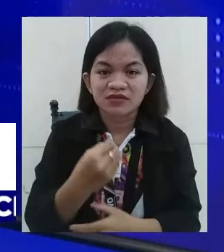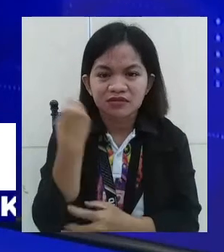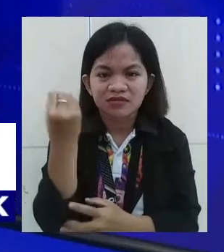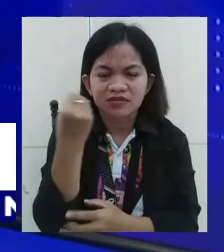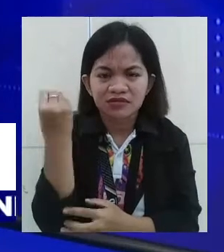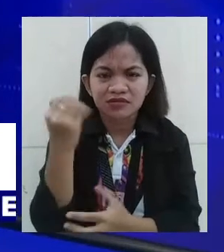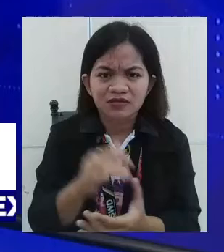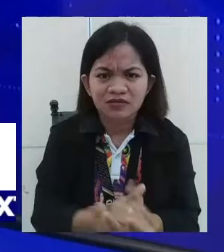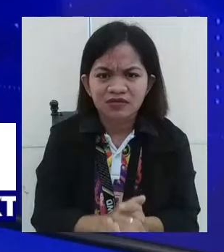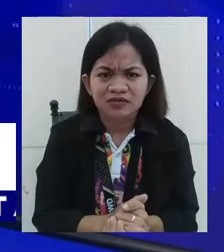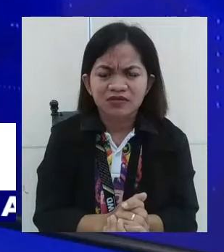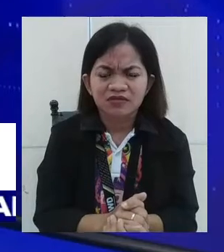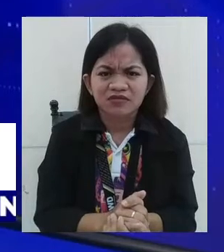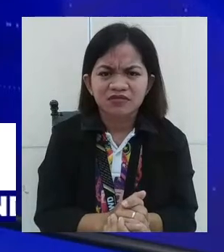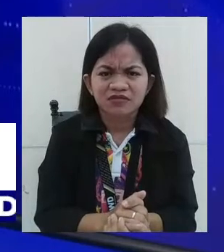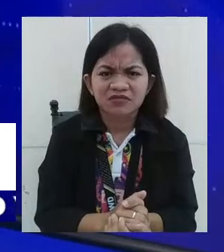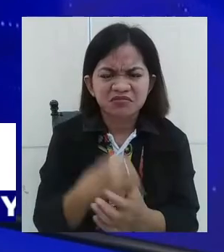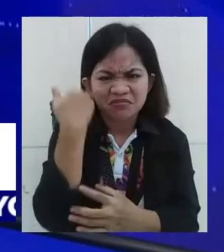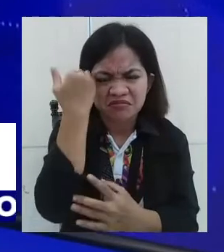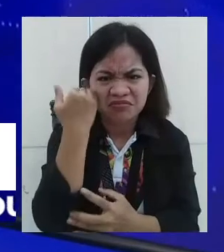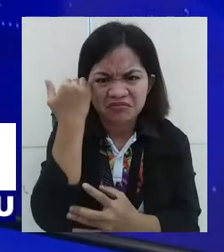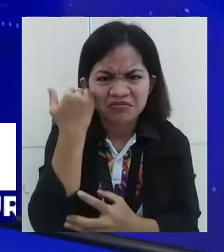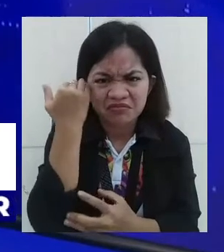na yung sa